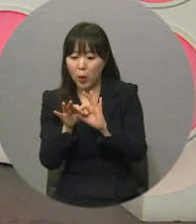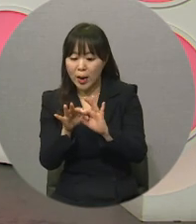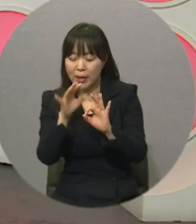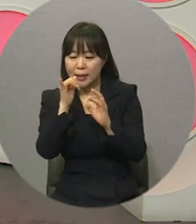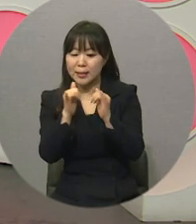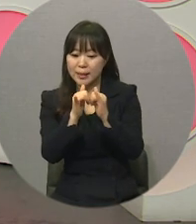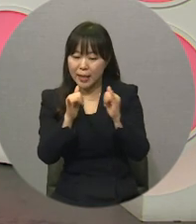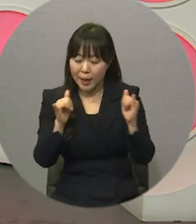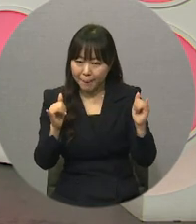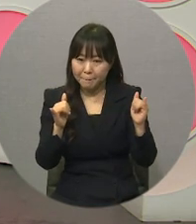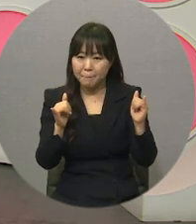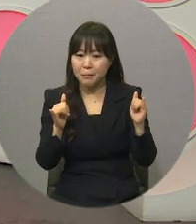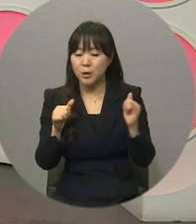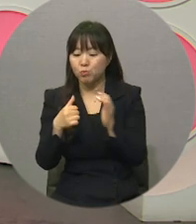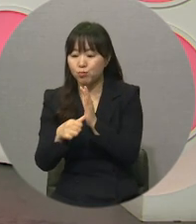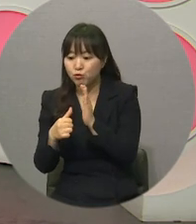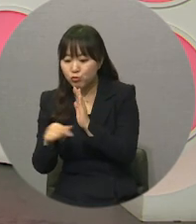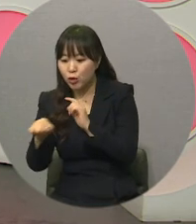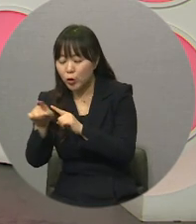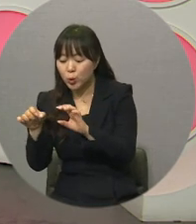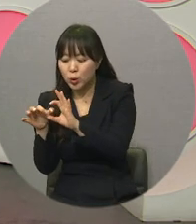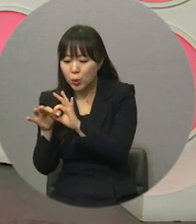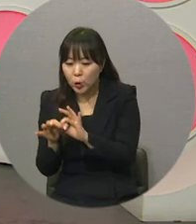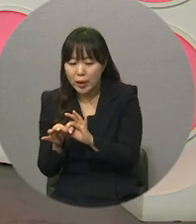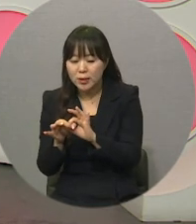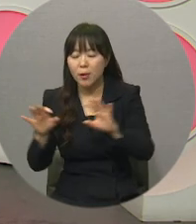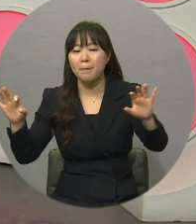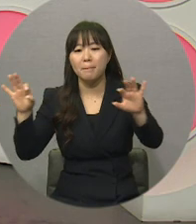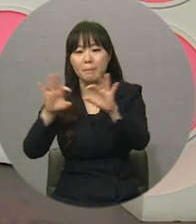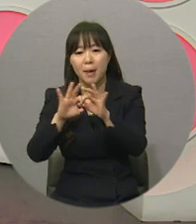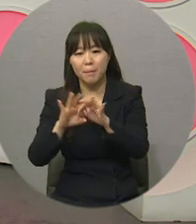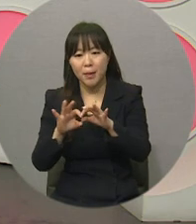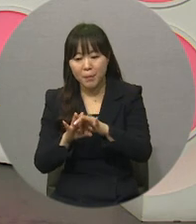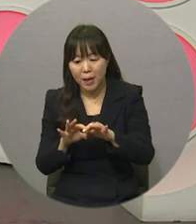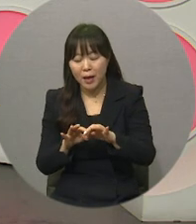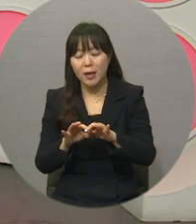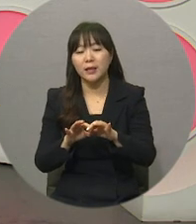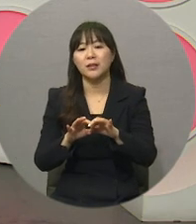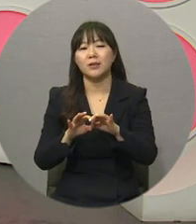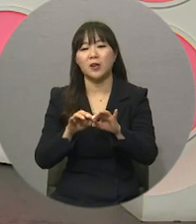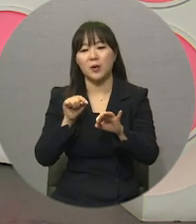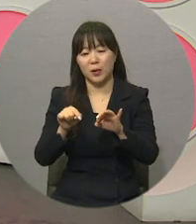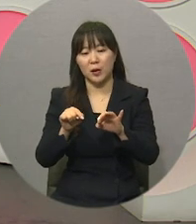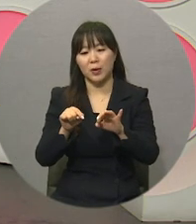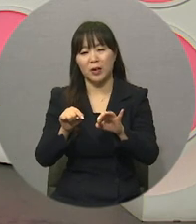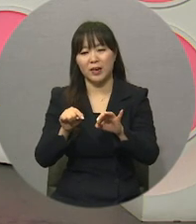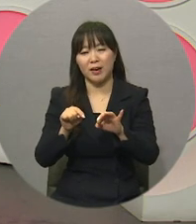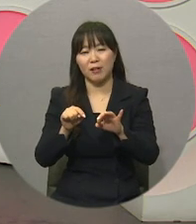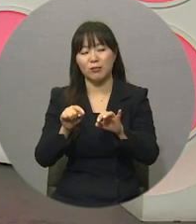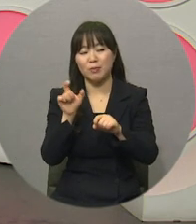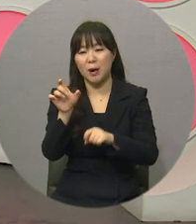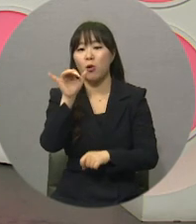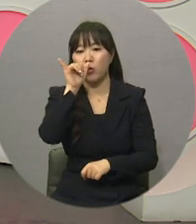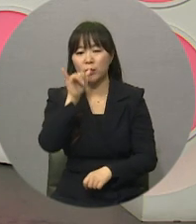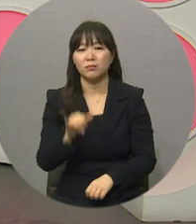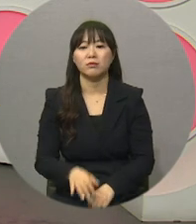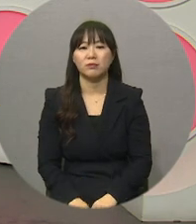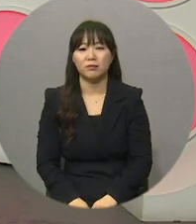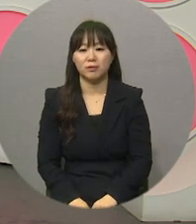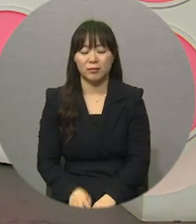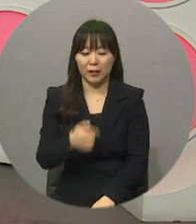관련이 되는 사람이나 물건 등을 통해서 맺어지는 관계라고 적어 놓았습니다.